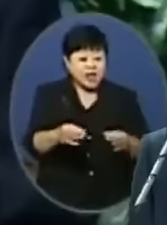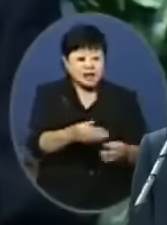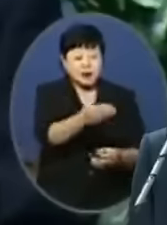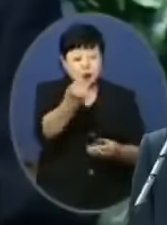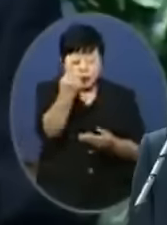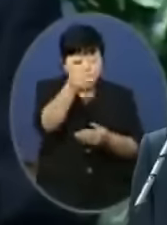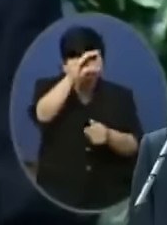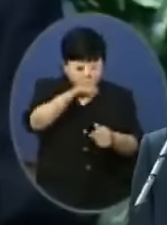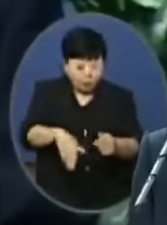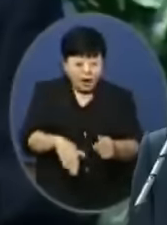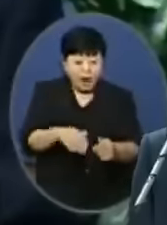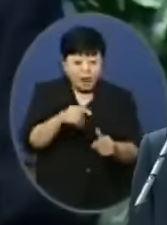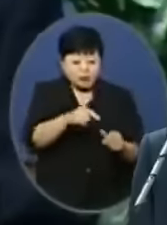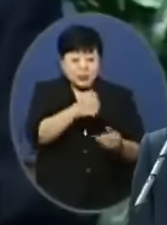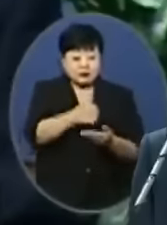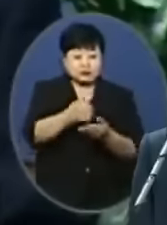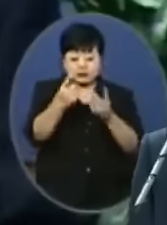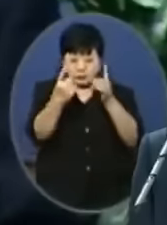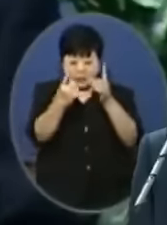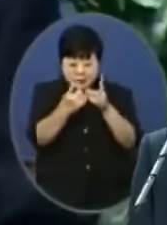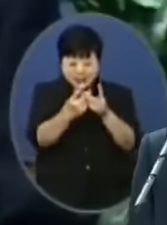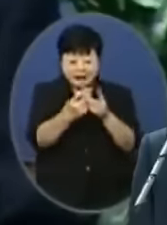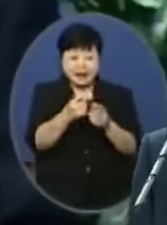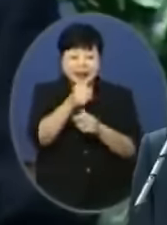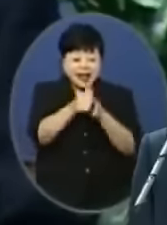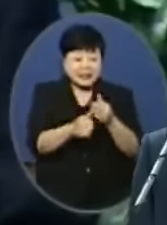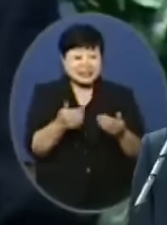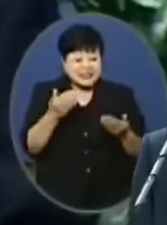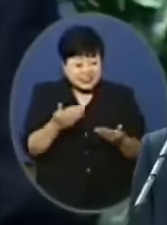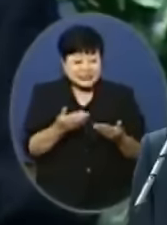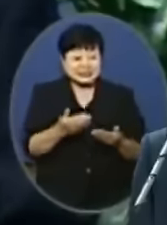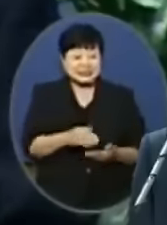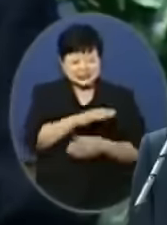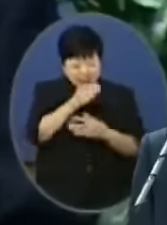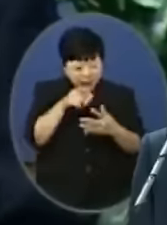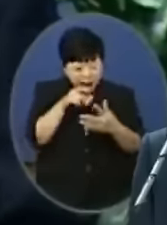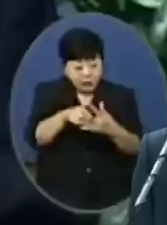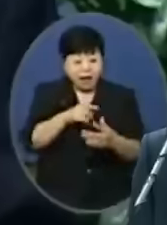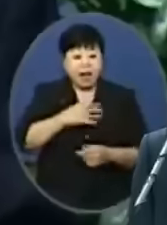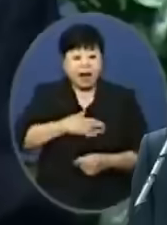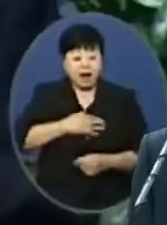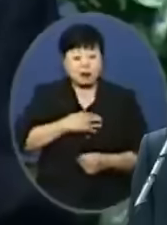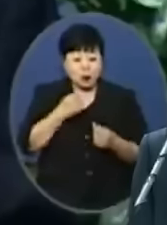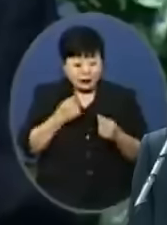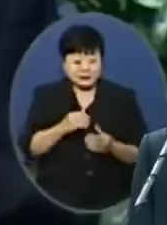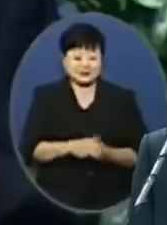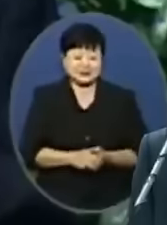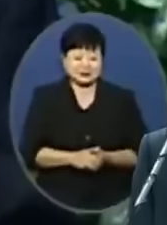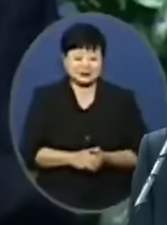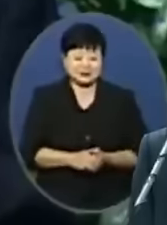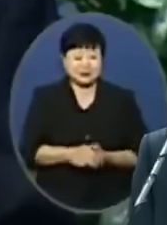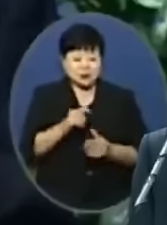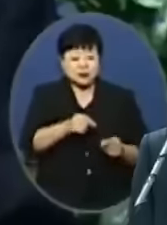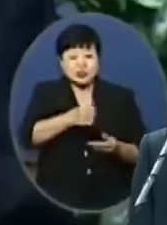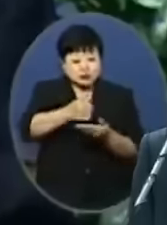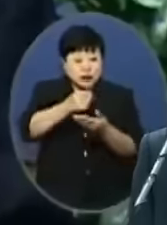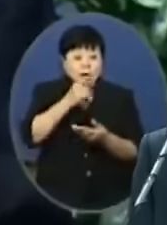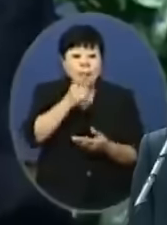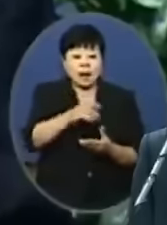여러분 와보라, 내가 메시아를 만났다. 내 행한 일을 다 알고 계시는 그분이 메시아가